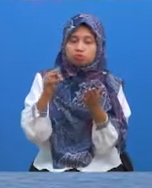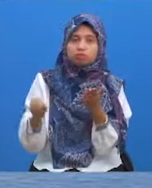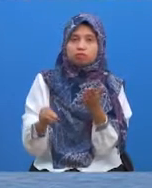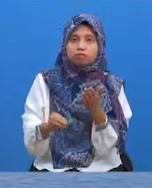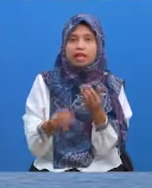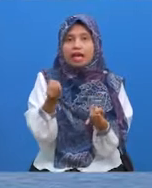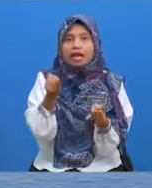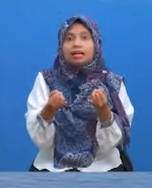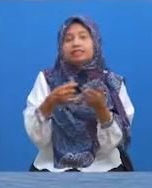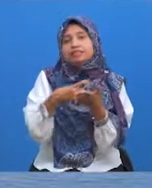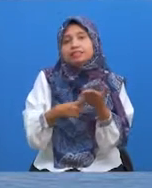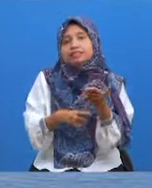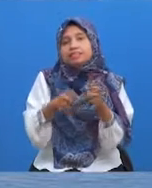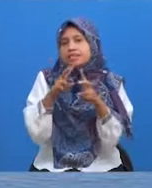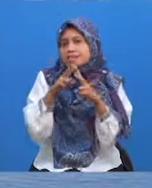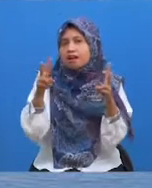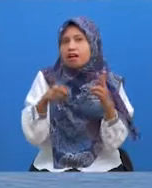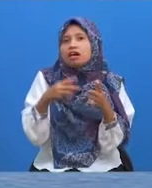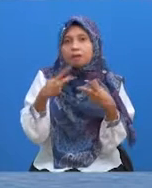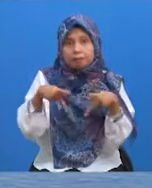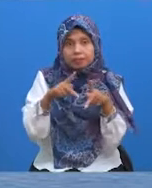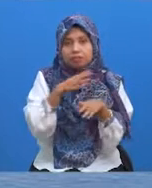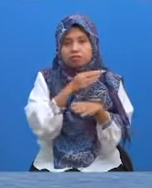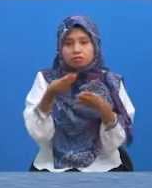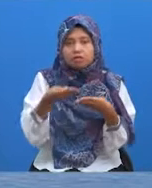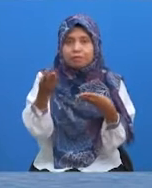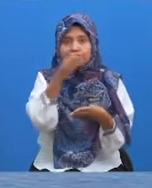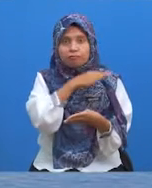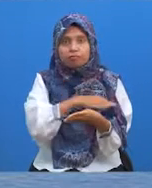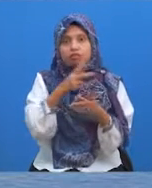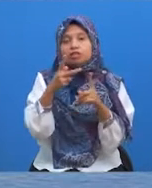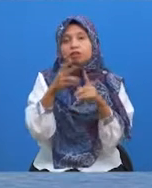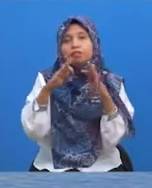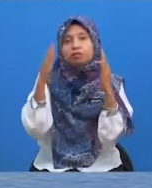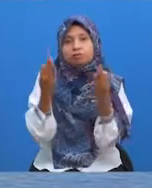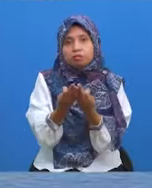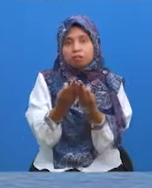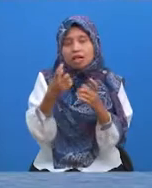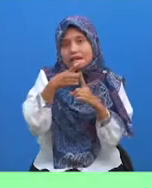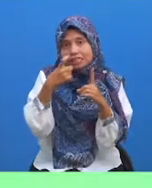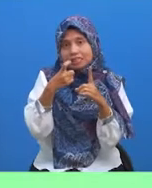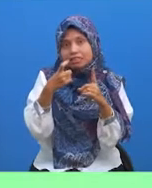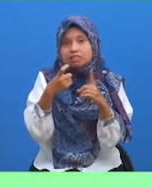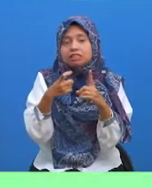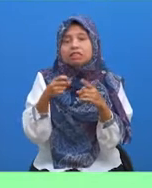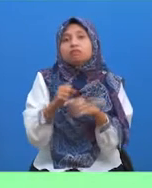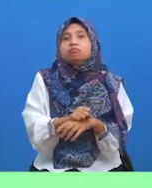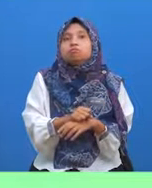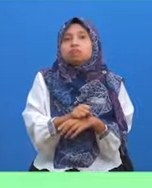keanjalan Harga sangat penting dan memberi manfaat kepada Firma dari segi